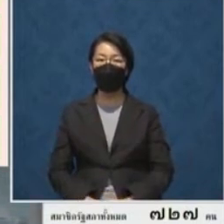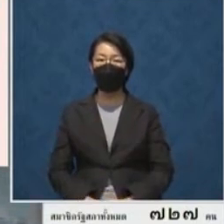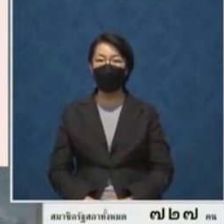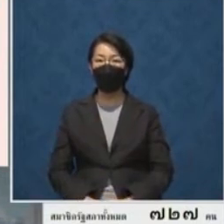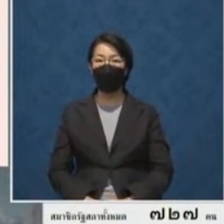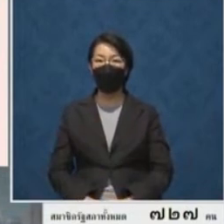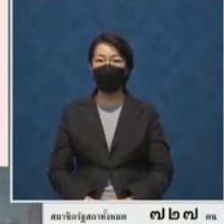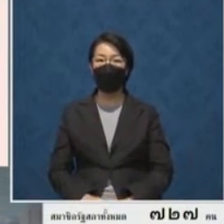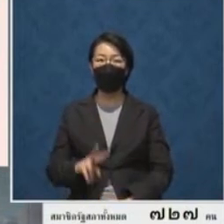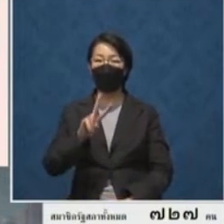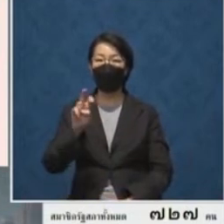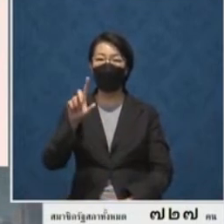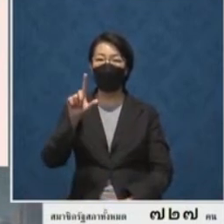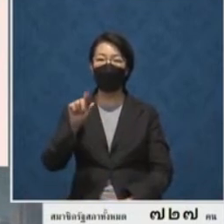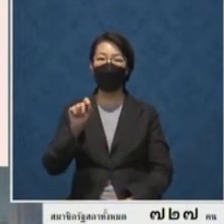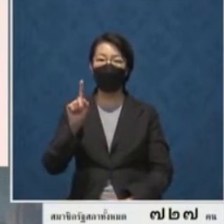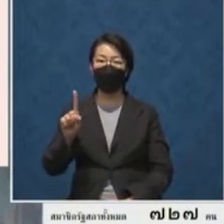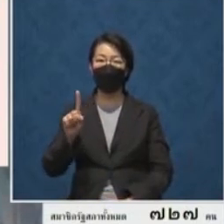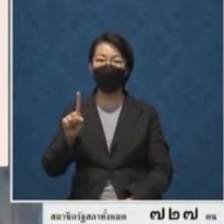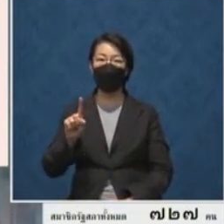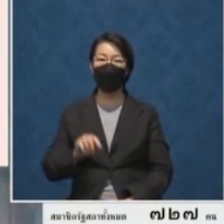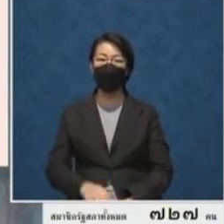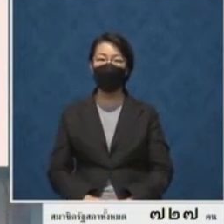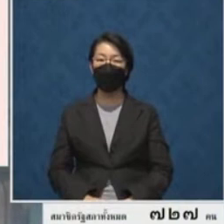221นายธรรมนัสพรหมเผ่า